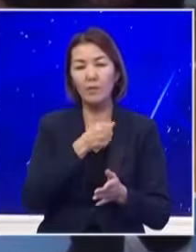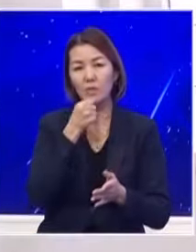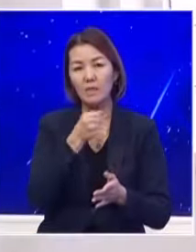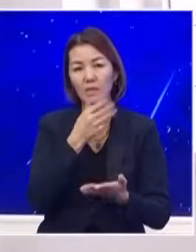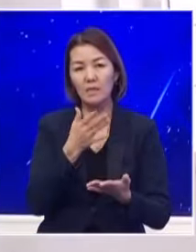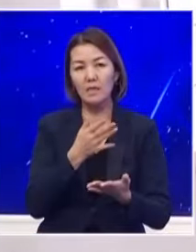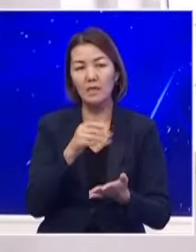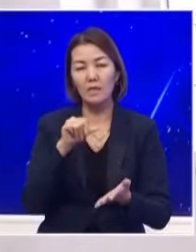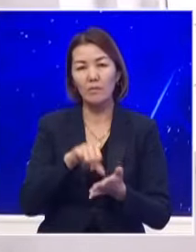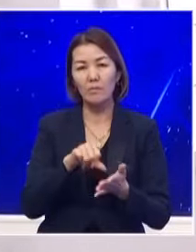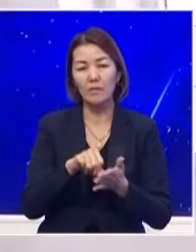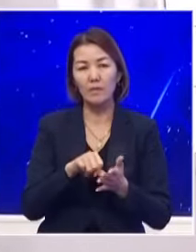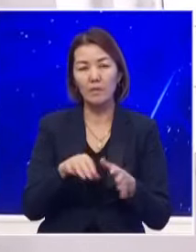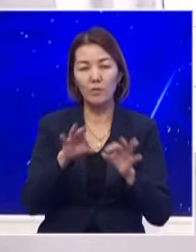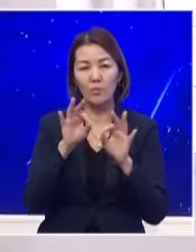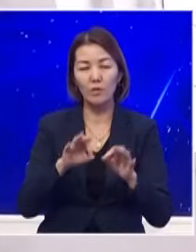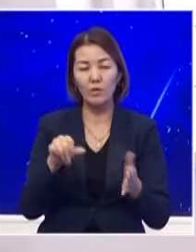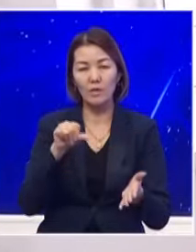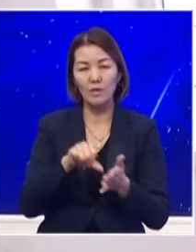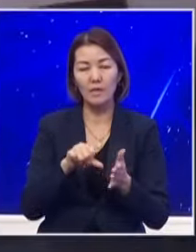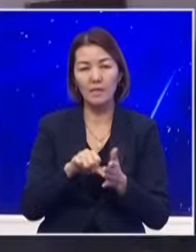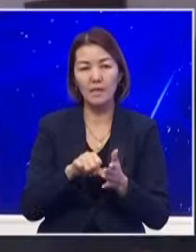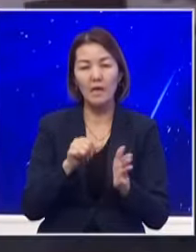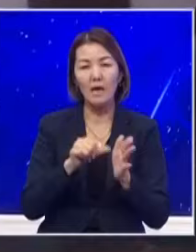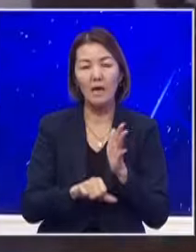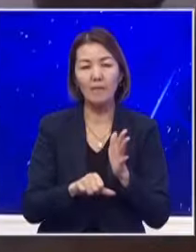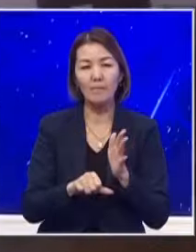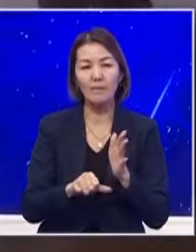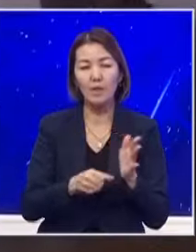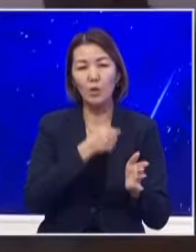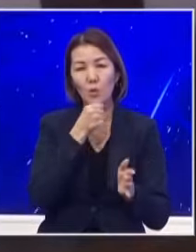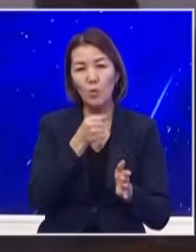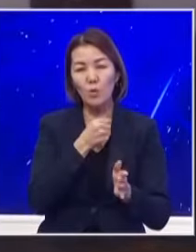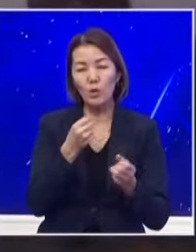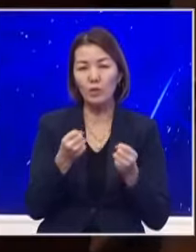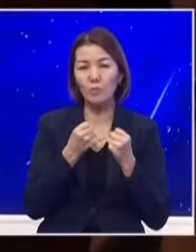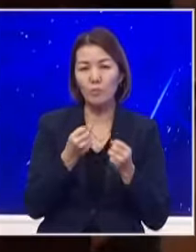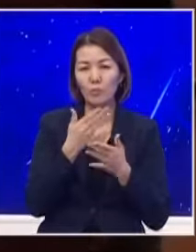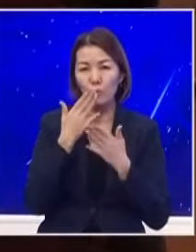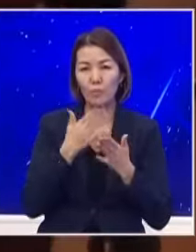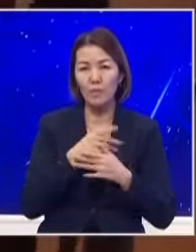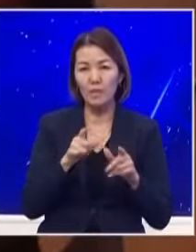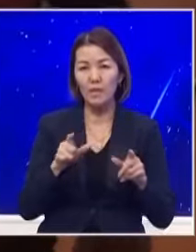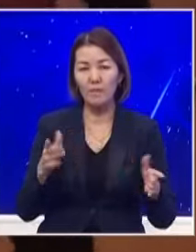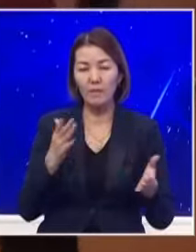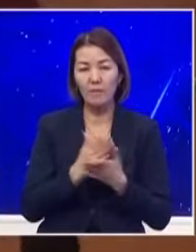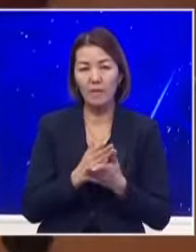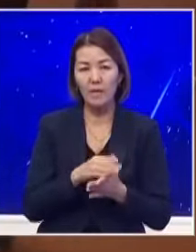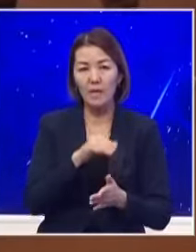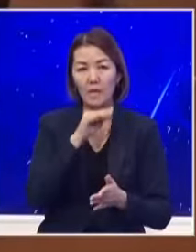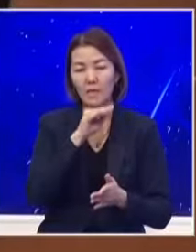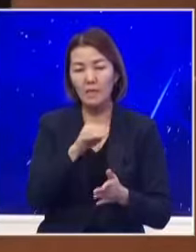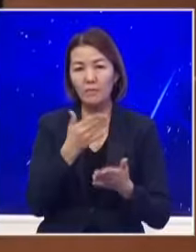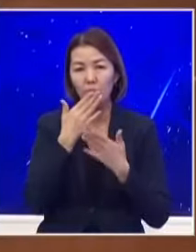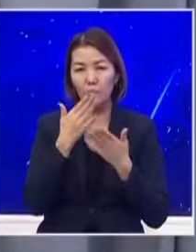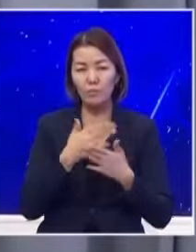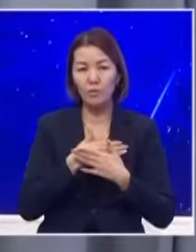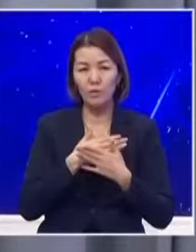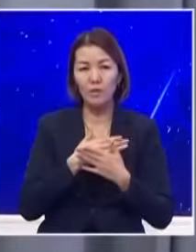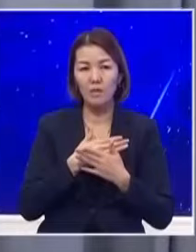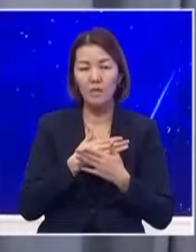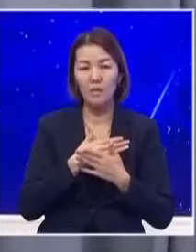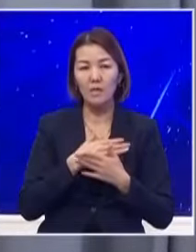буын өкілдері ойын өрнегін көрсетті. Қатарында 60-ты алқымдаған бірнеше жыл спортты сергеткендер де бар. Кәсіби дерсін бір көргенде тактикасы